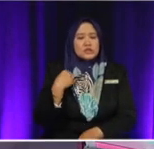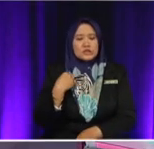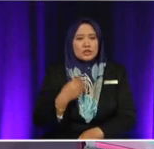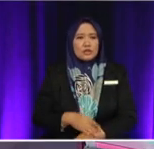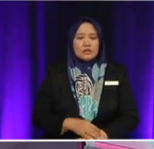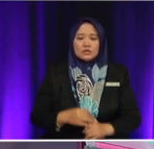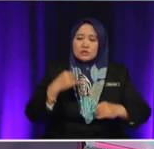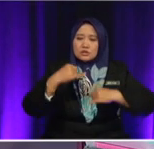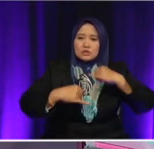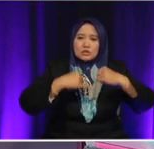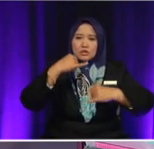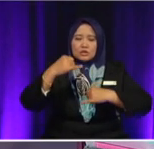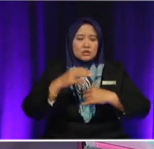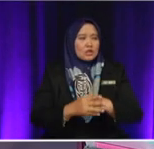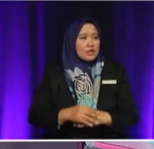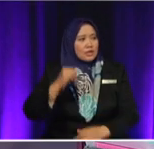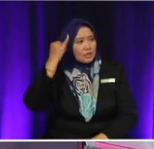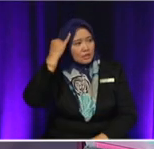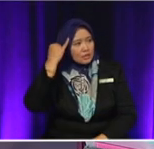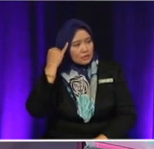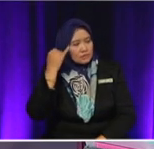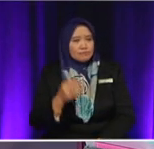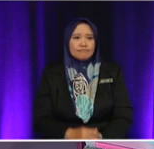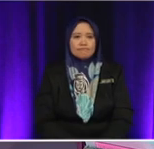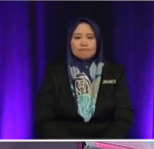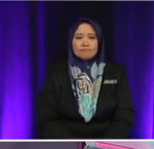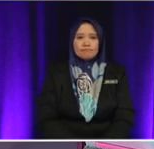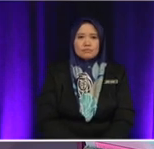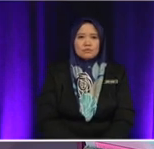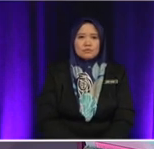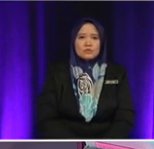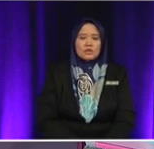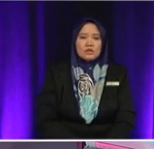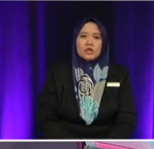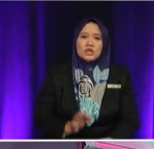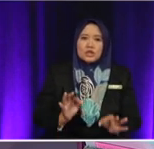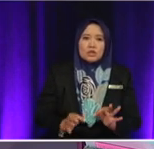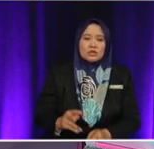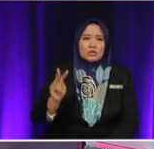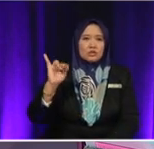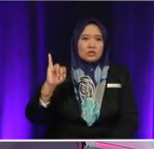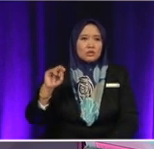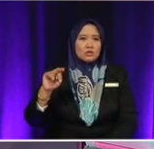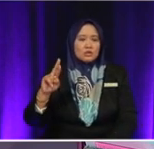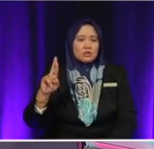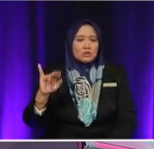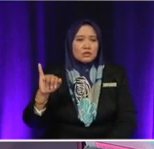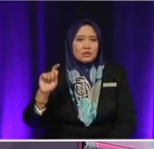usaha yang perlu dilakukanlah untuk menghasilkan sesuatu yang kreatif. Adapun kritis ialah tentang membanding beza,